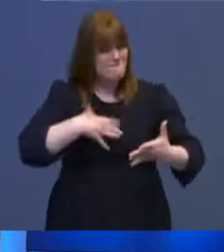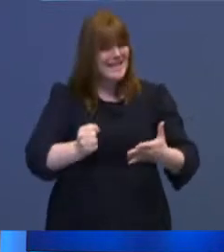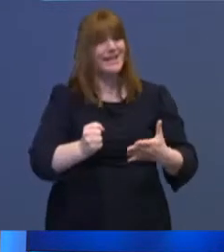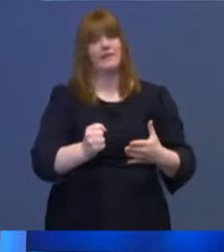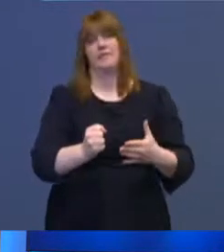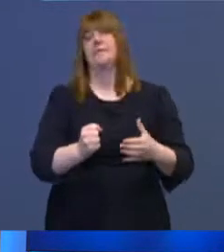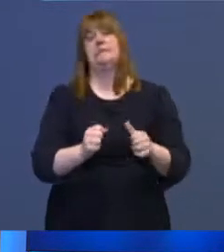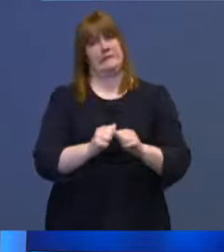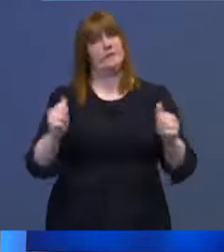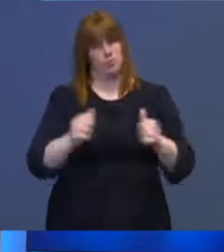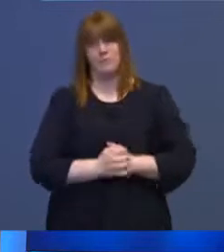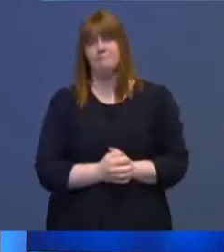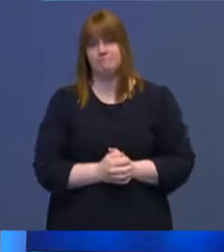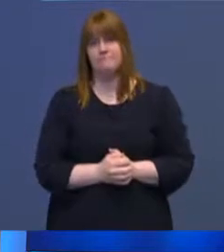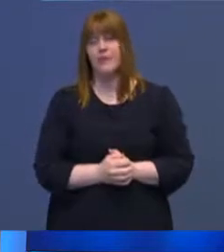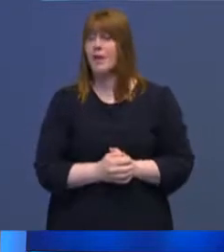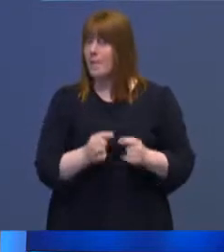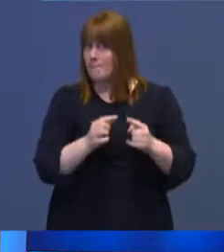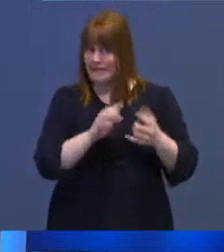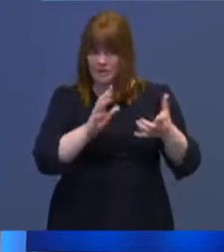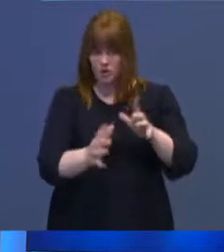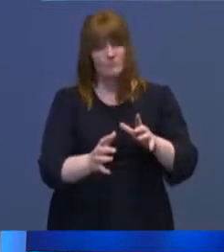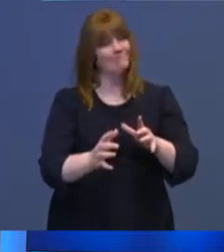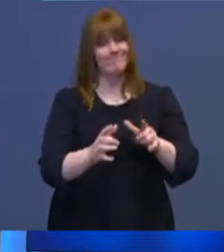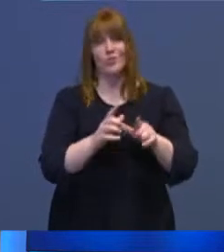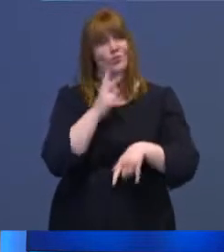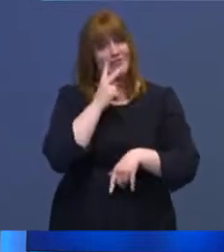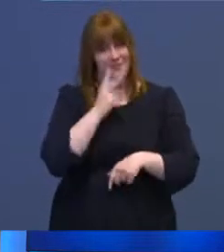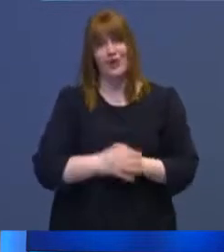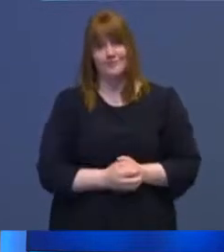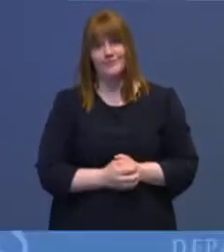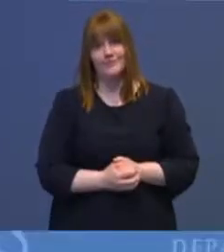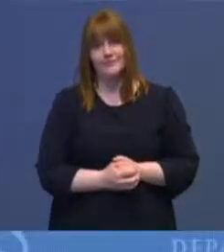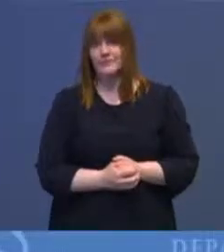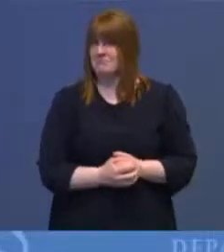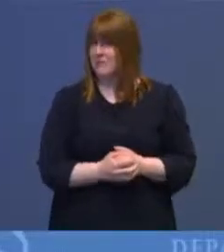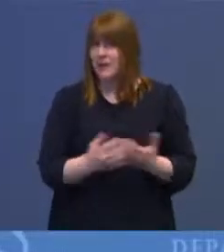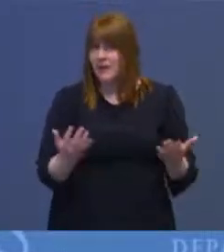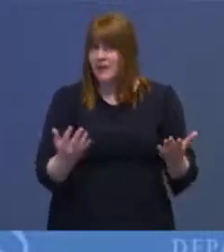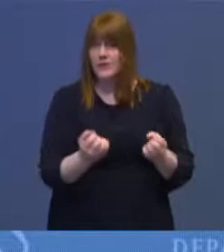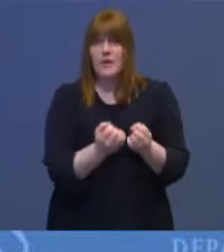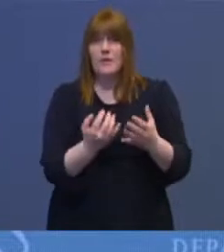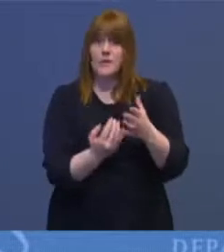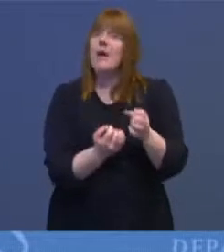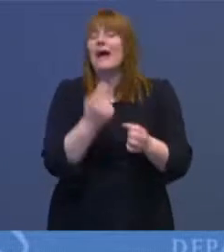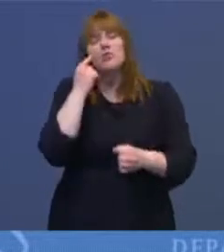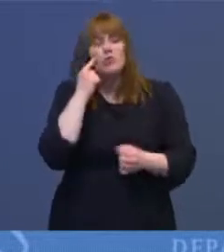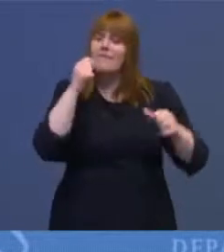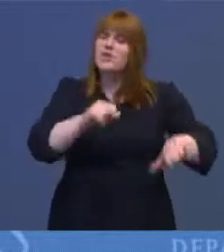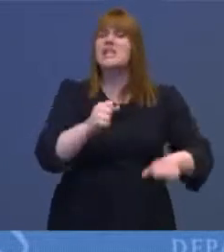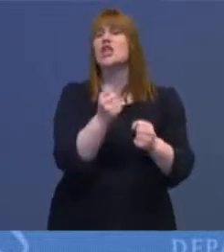Men situasjonen den uforutsigbar. Og det kan jo være vanskelig for alle som ønsker forutsigbarhet I